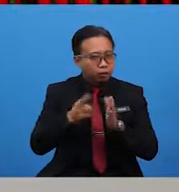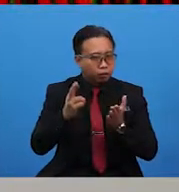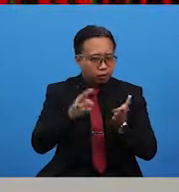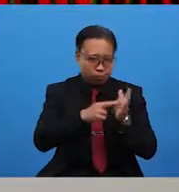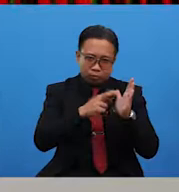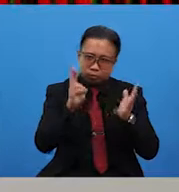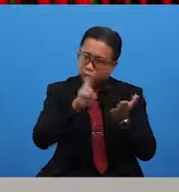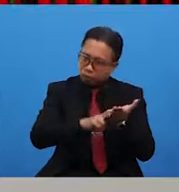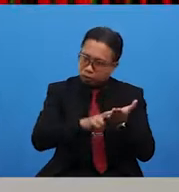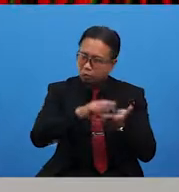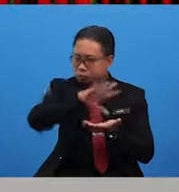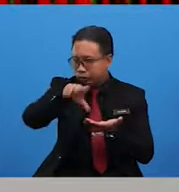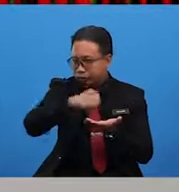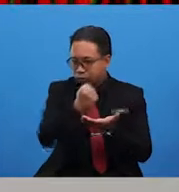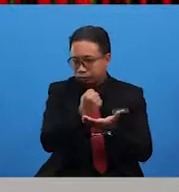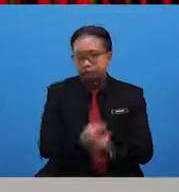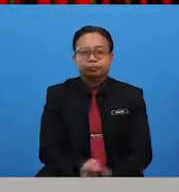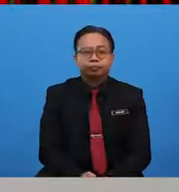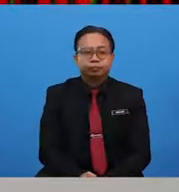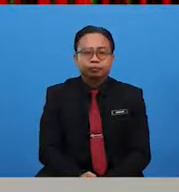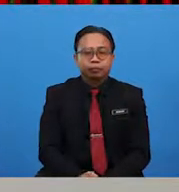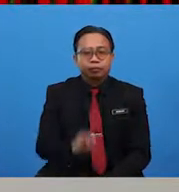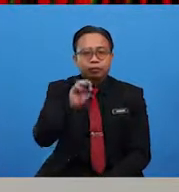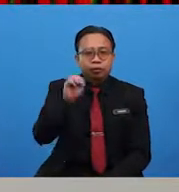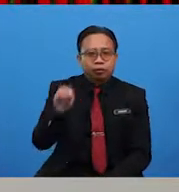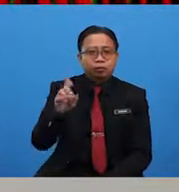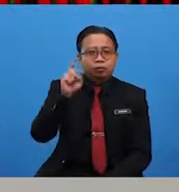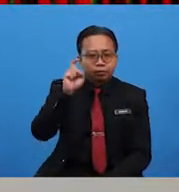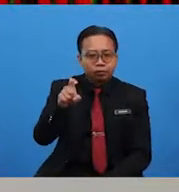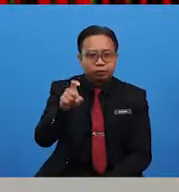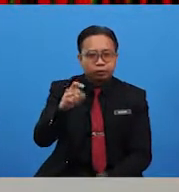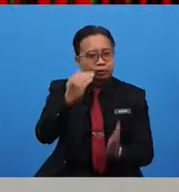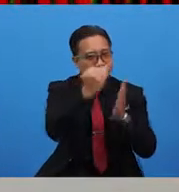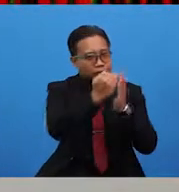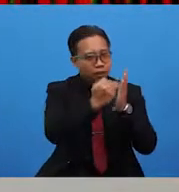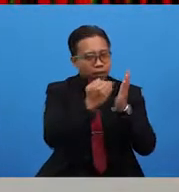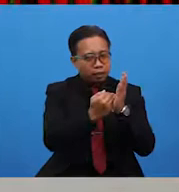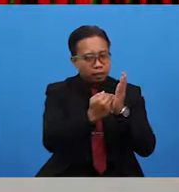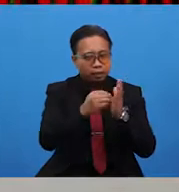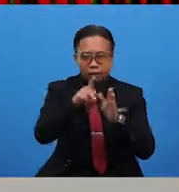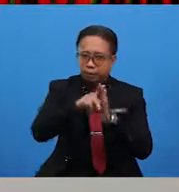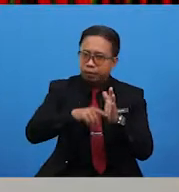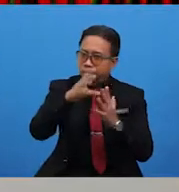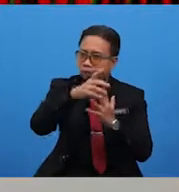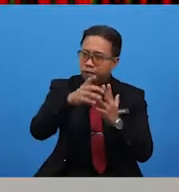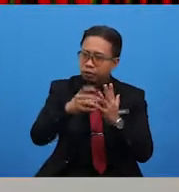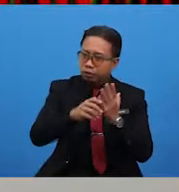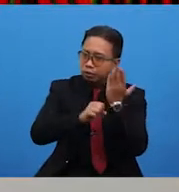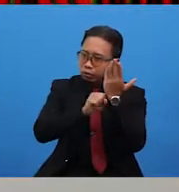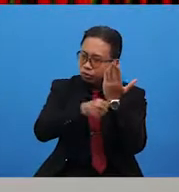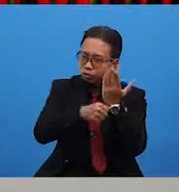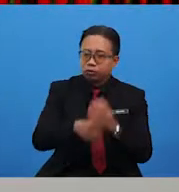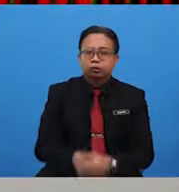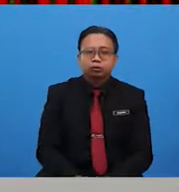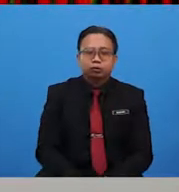dan rujukan Joe Plaza juga cheque nah mereka perlu menyelesaikan pemilihan sumber dan rujukan